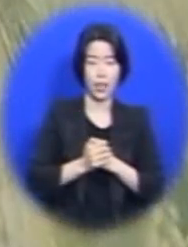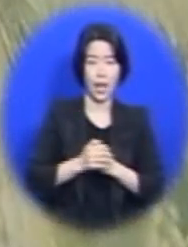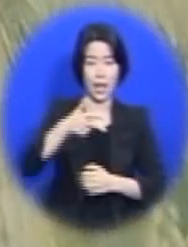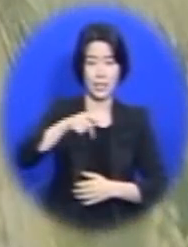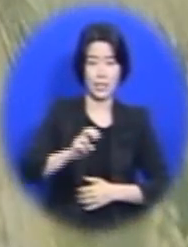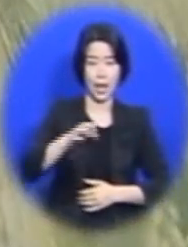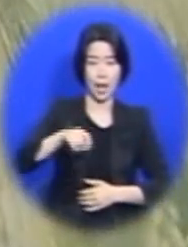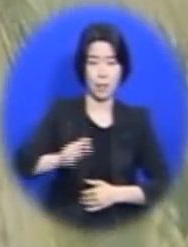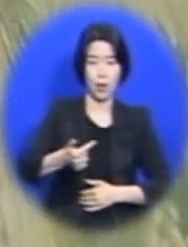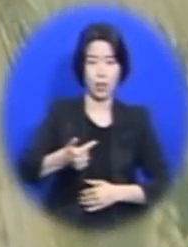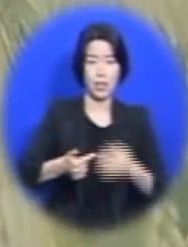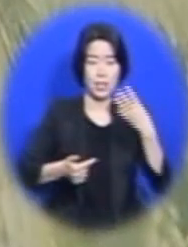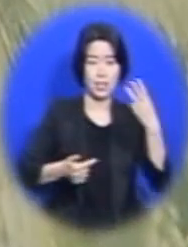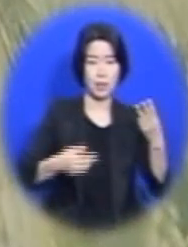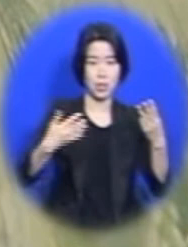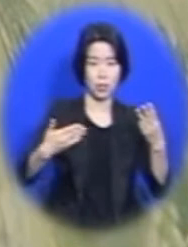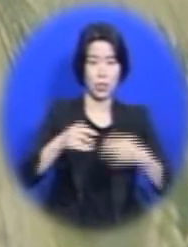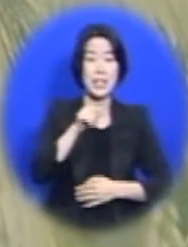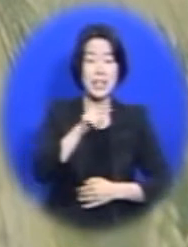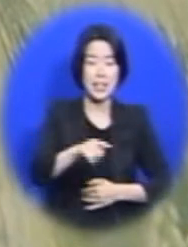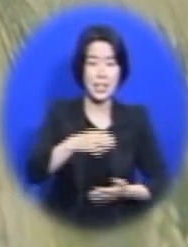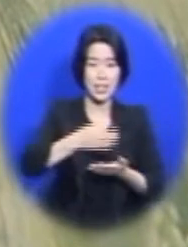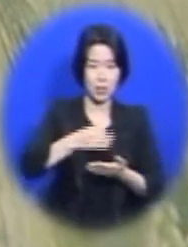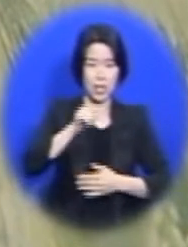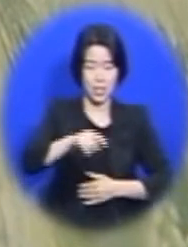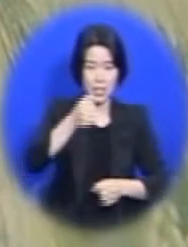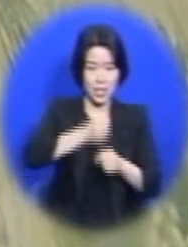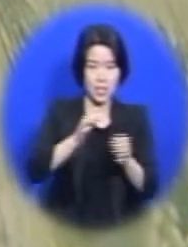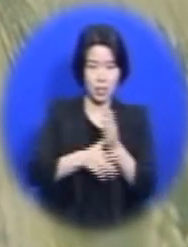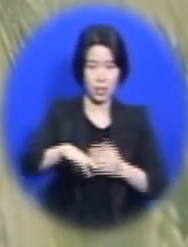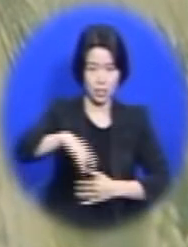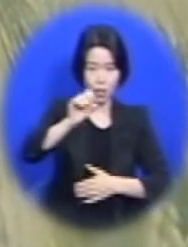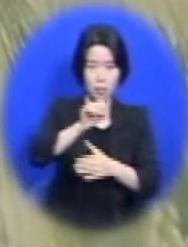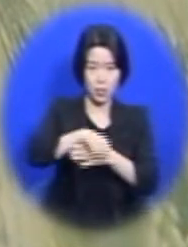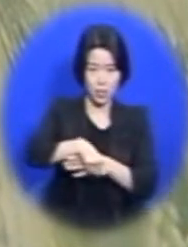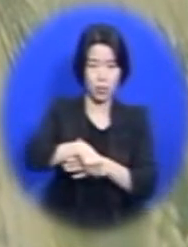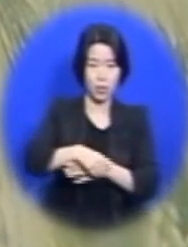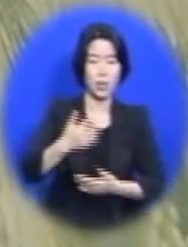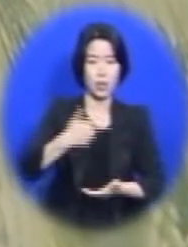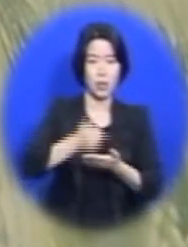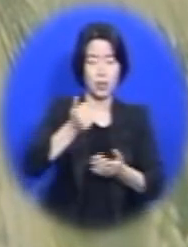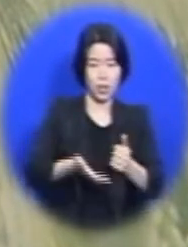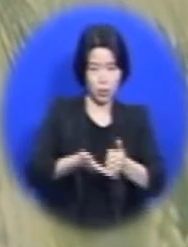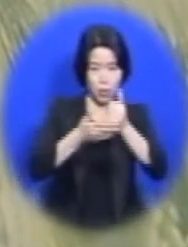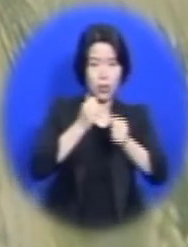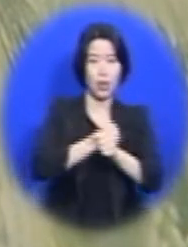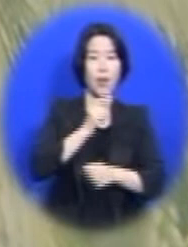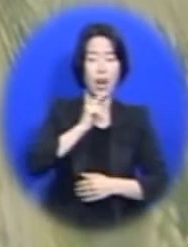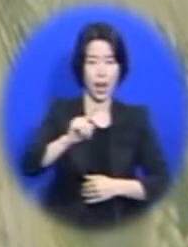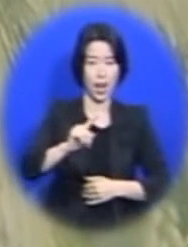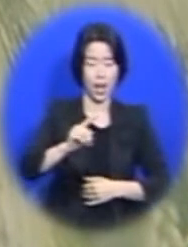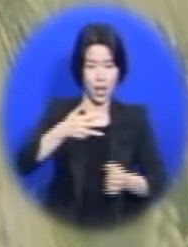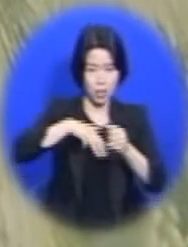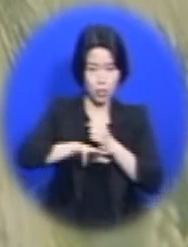잠언 3장 9절에 보면 내 재물과 내 소산물의 처음 익은 열매로 여호와를 공경하라.